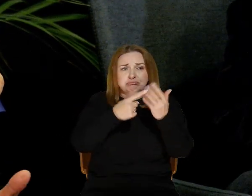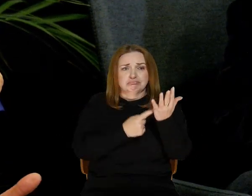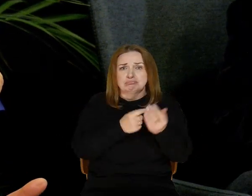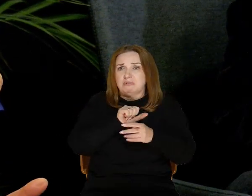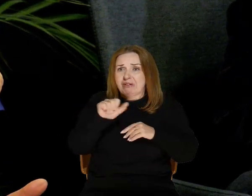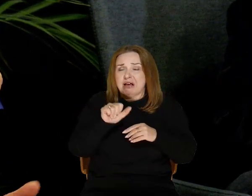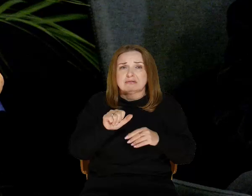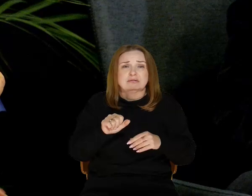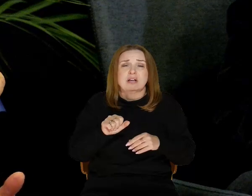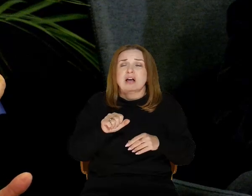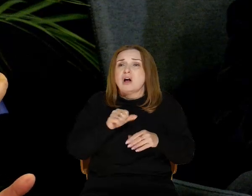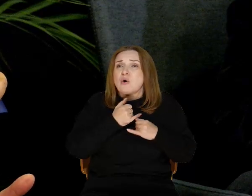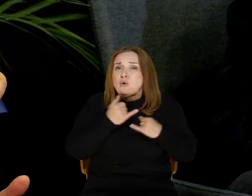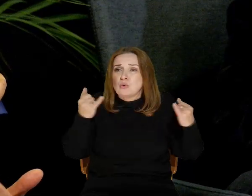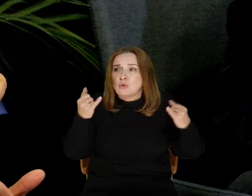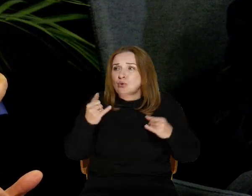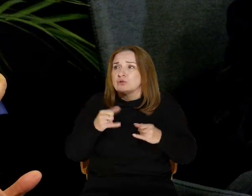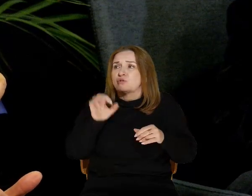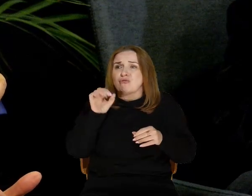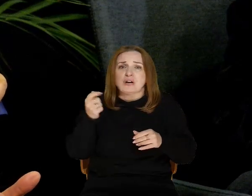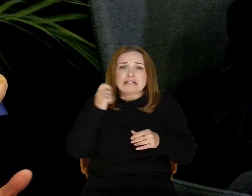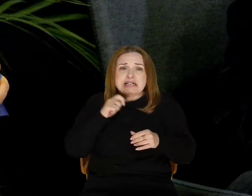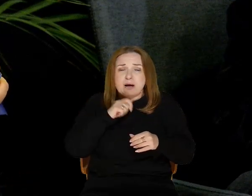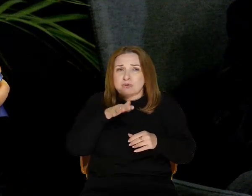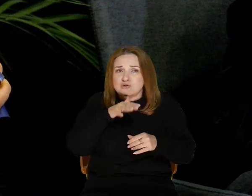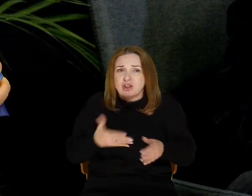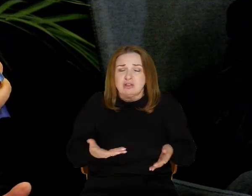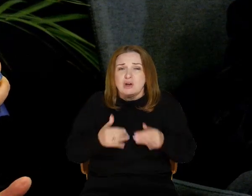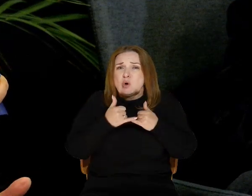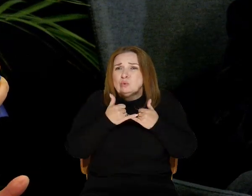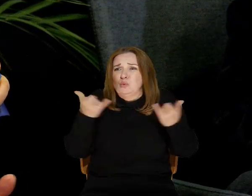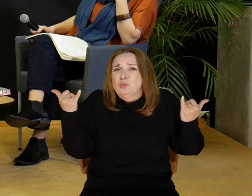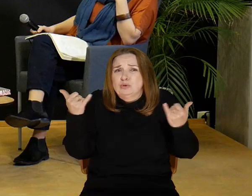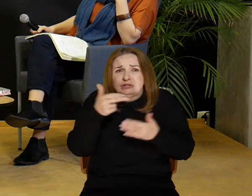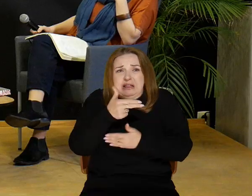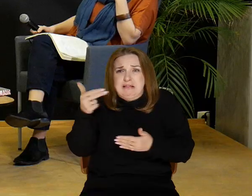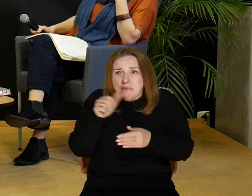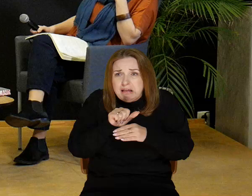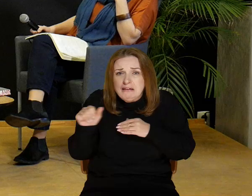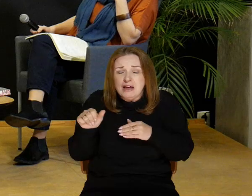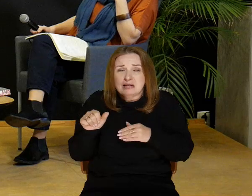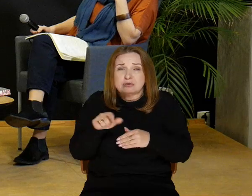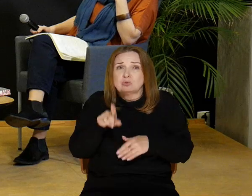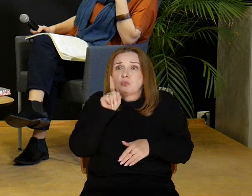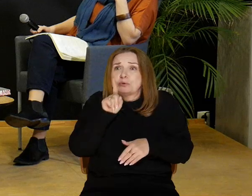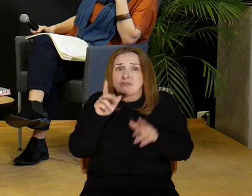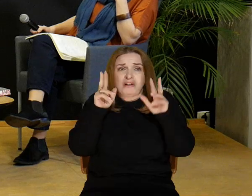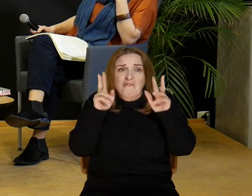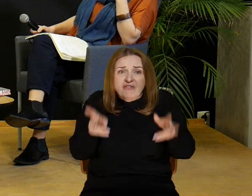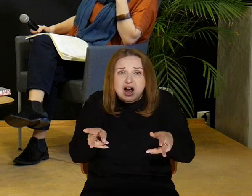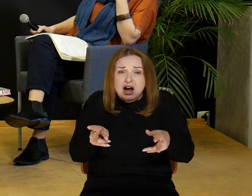zagładzie Żydów i w ogóle doświadczeniom ludności żydowskiej. Tych książek jest mnóstwo. To są książki i